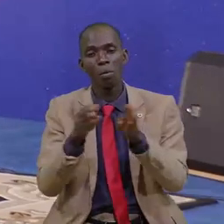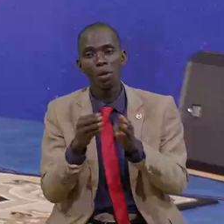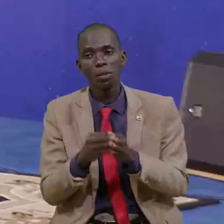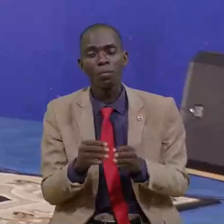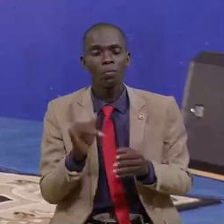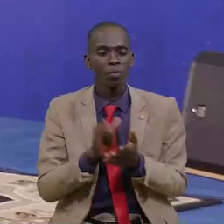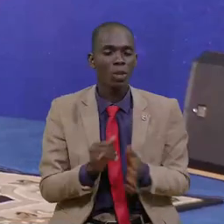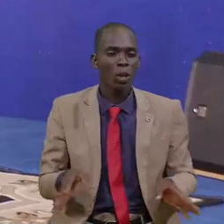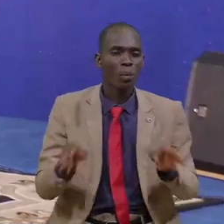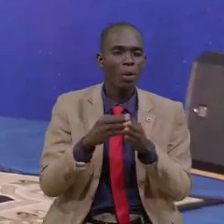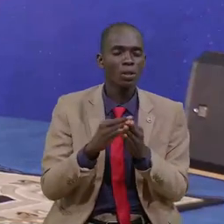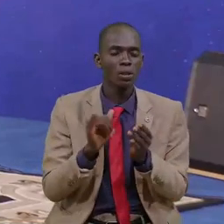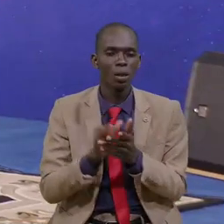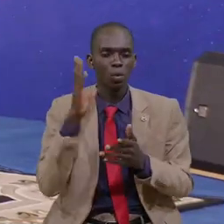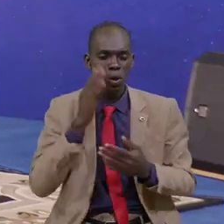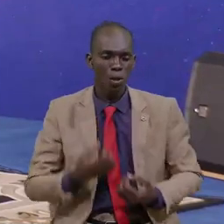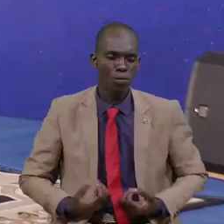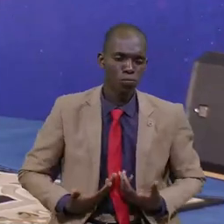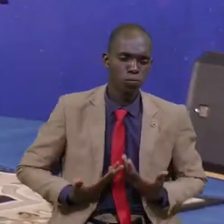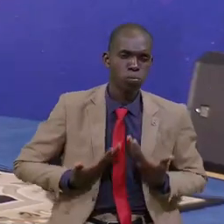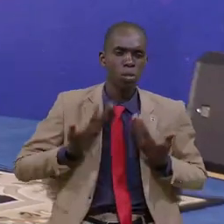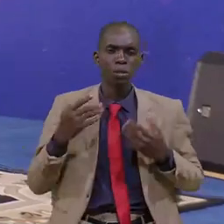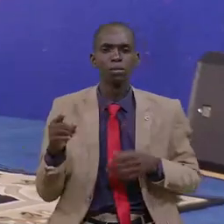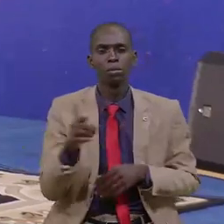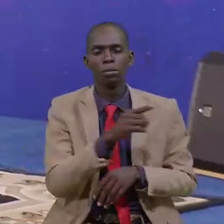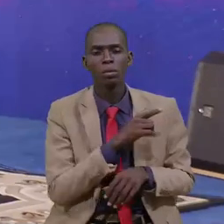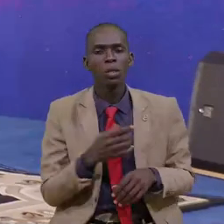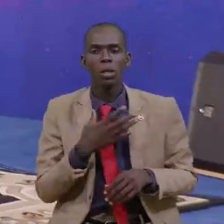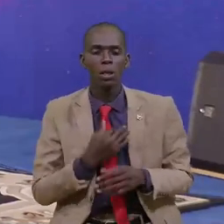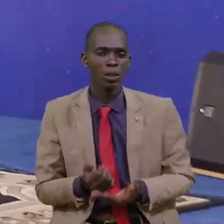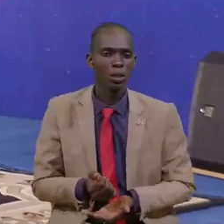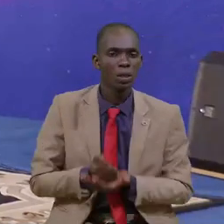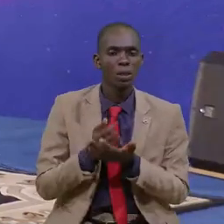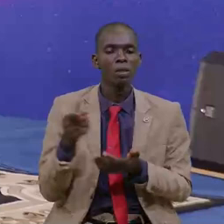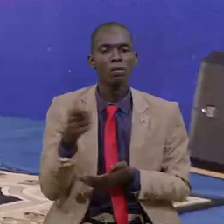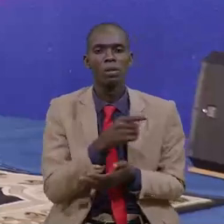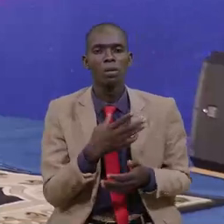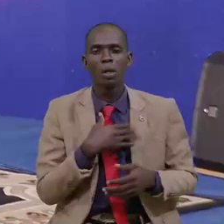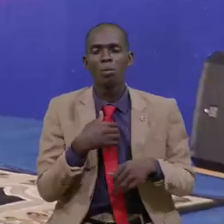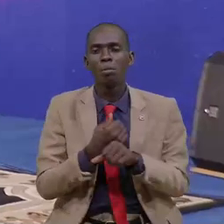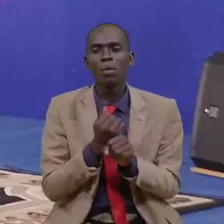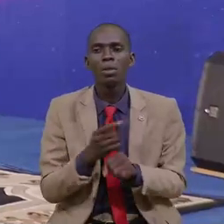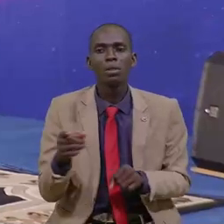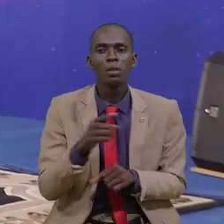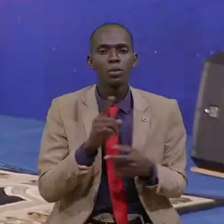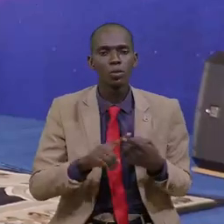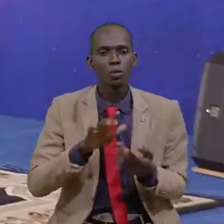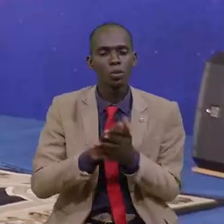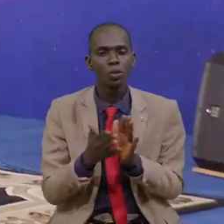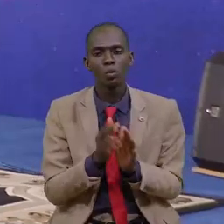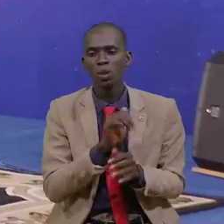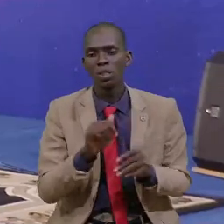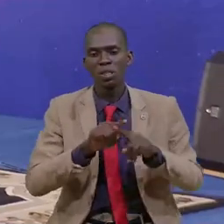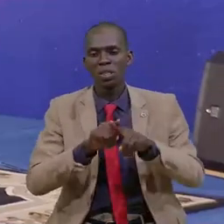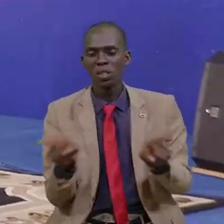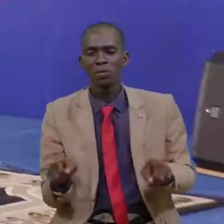les élever, qui vont les amener plus haut, leur donner la puissance, les enrôler, les engager et les amener à être